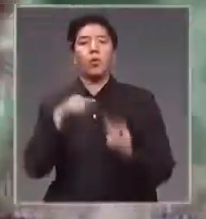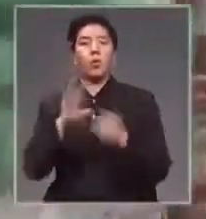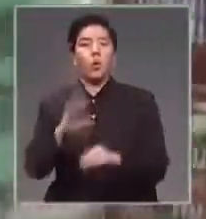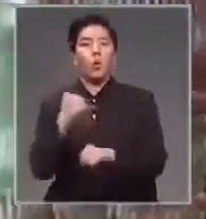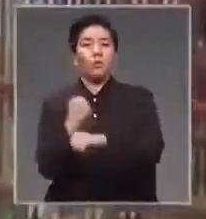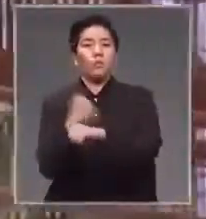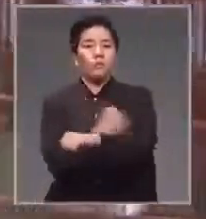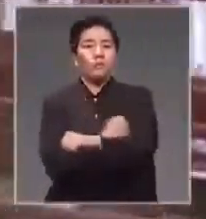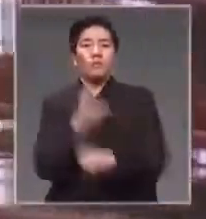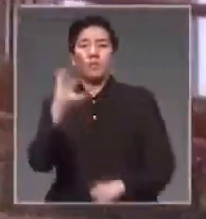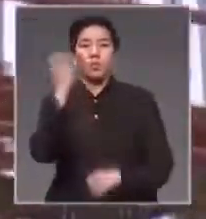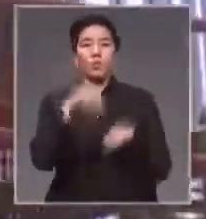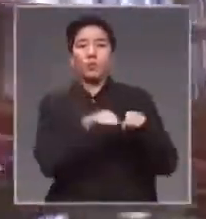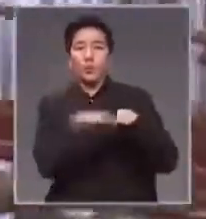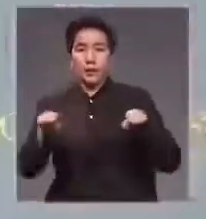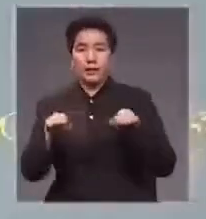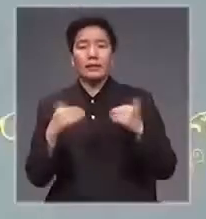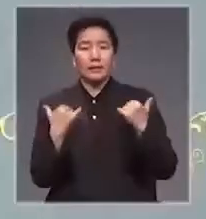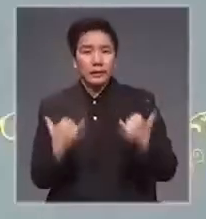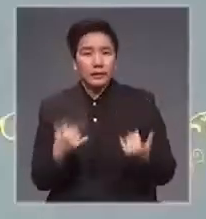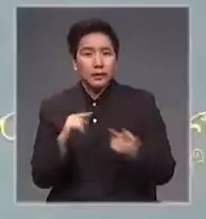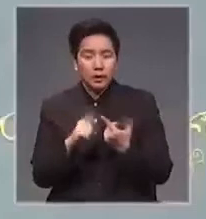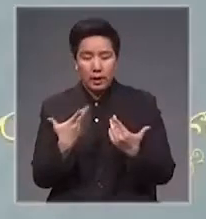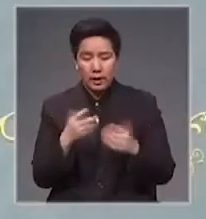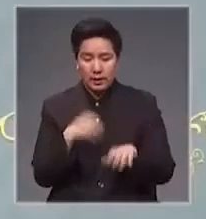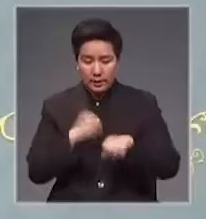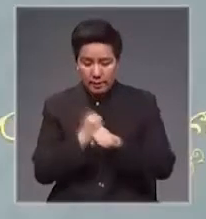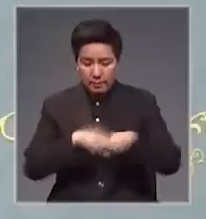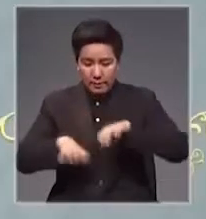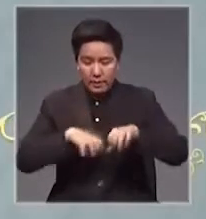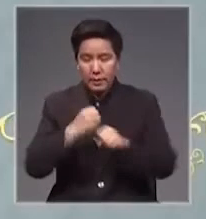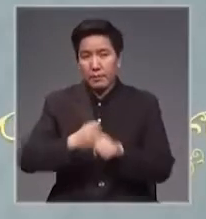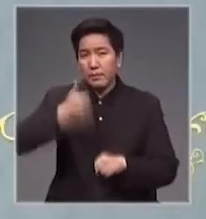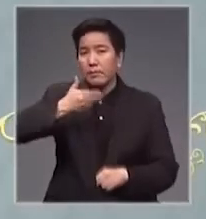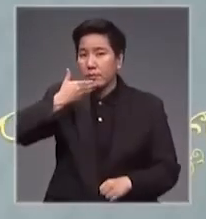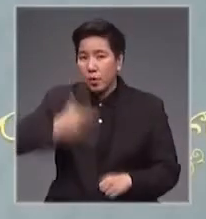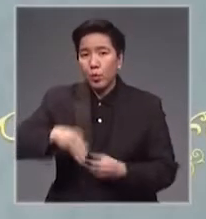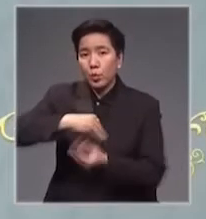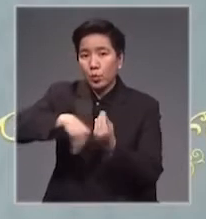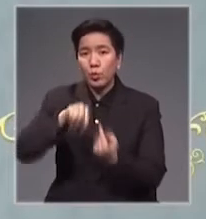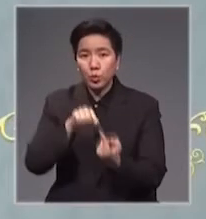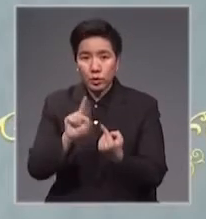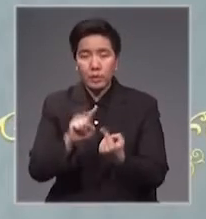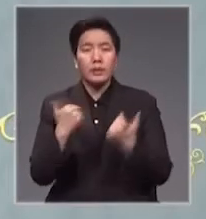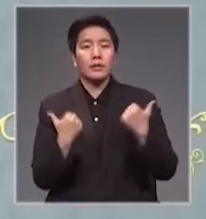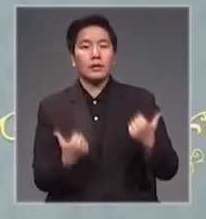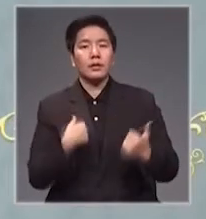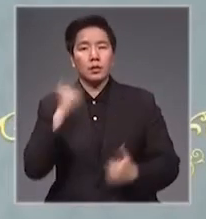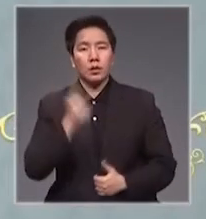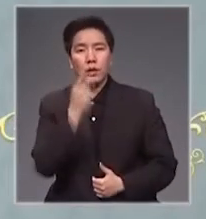ประเทศนอกจากนี้ในการดำเนินธุรกิจให้มีความยั่งยืนผมเห็นว่าภาคธุรกิจต้องให้ความ